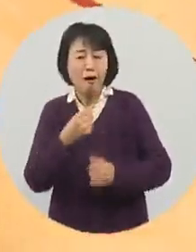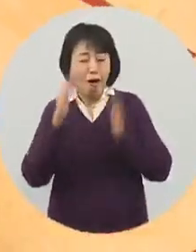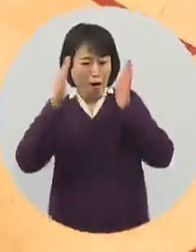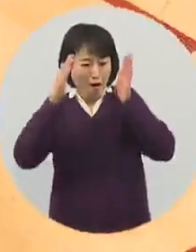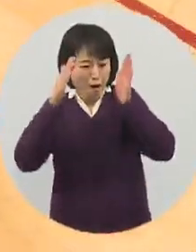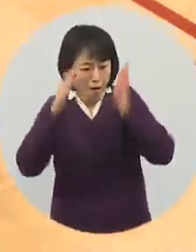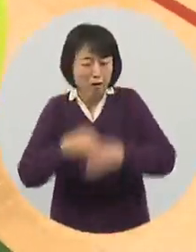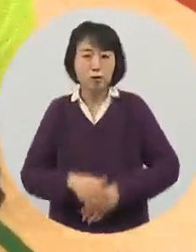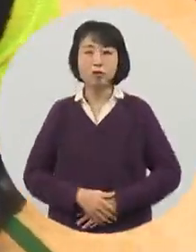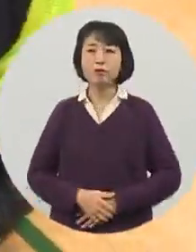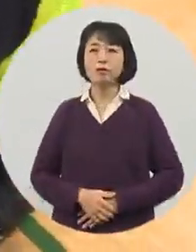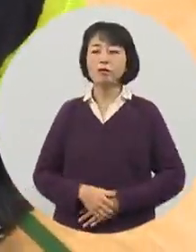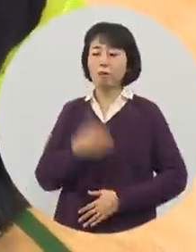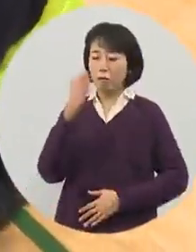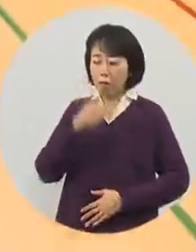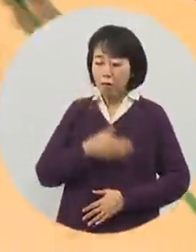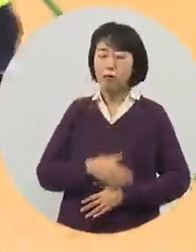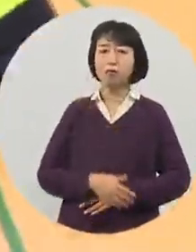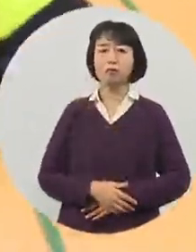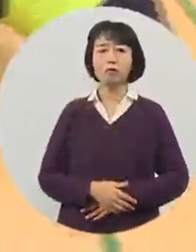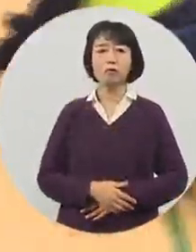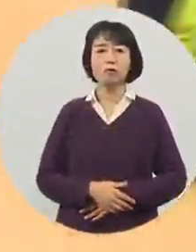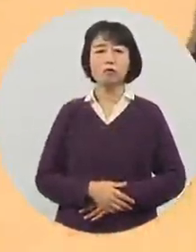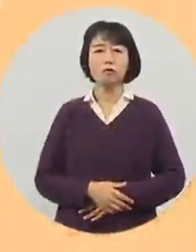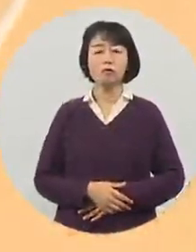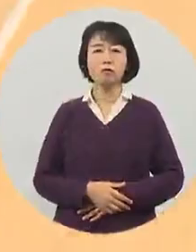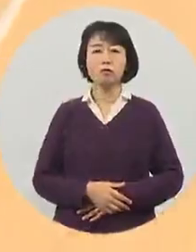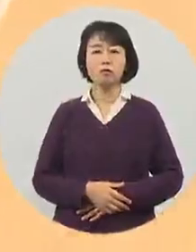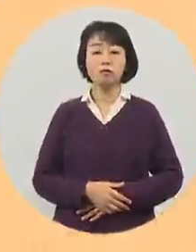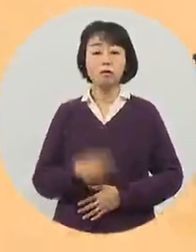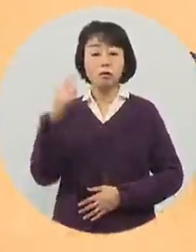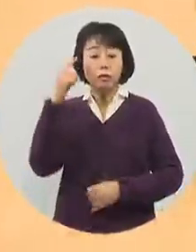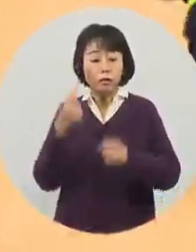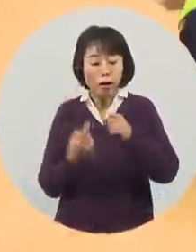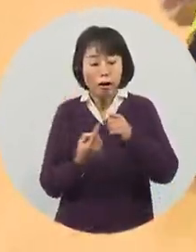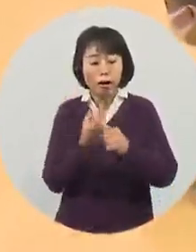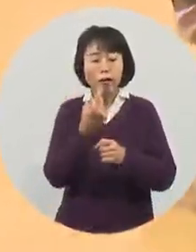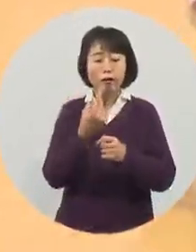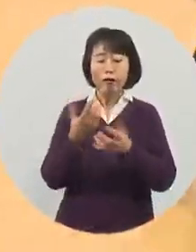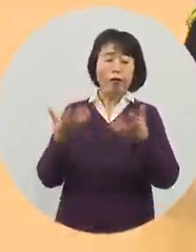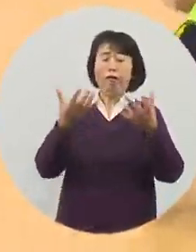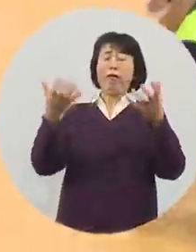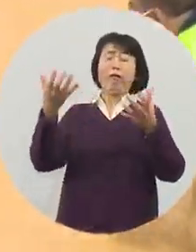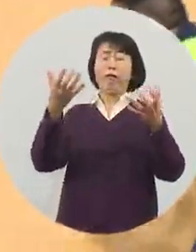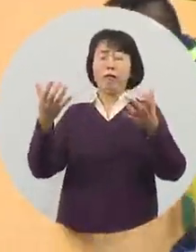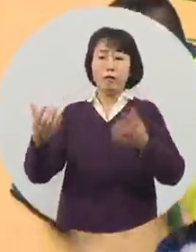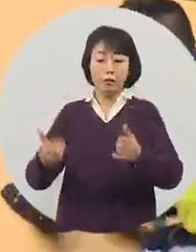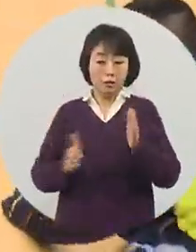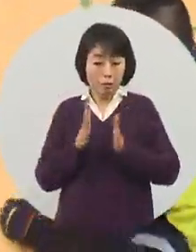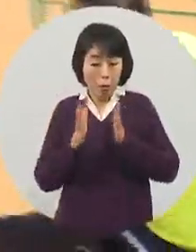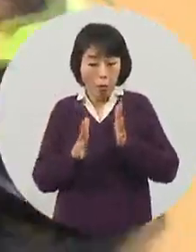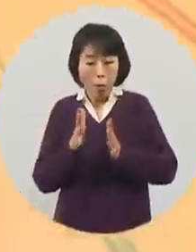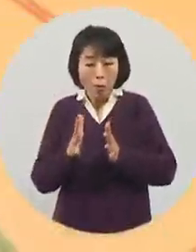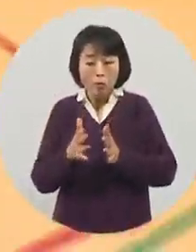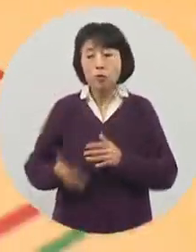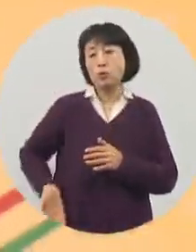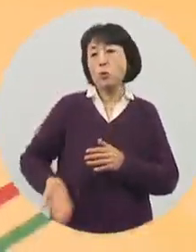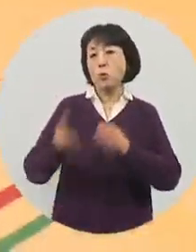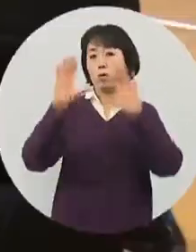皆さん真剣ですよね、かなり 思った以上に激しいスポーツのローリングバレーボール